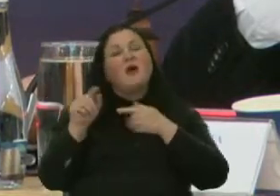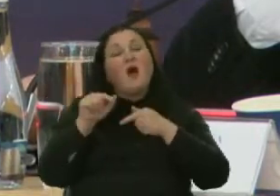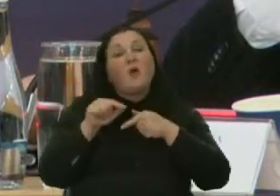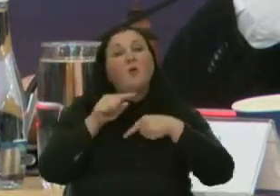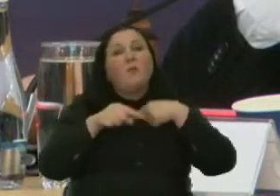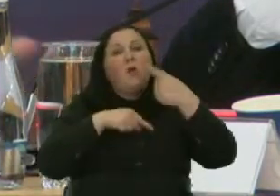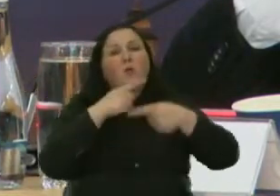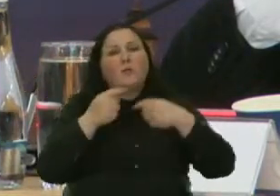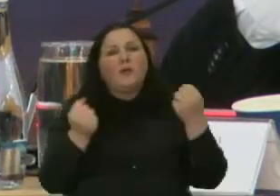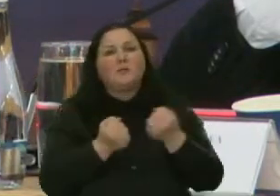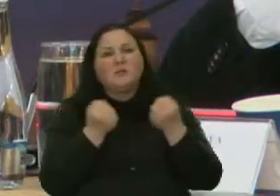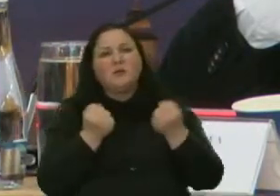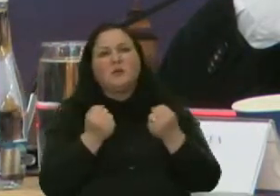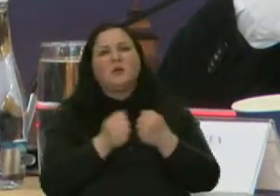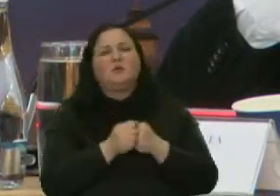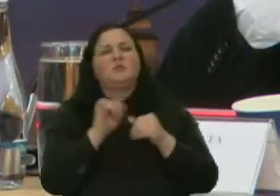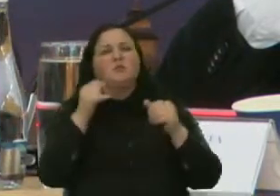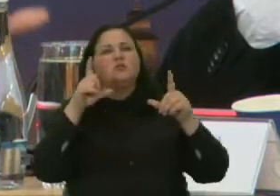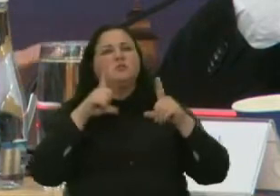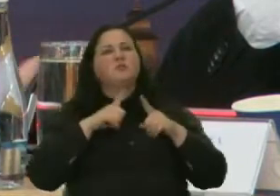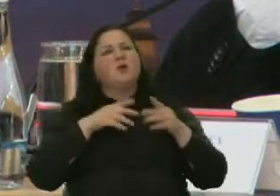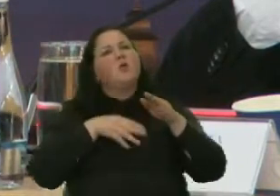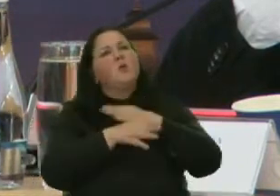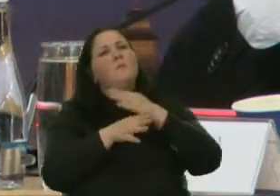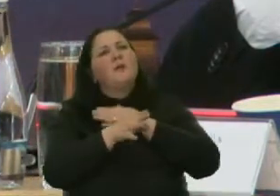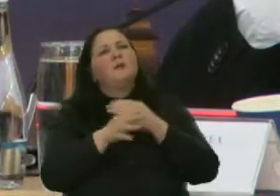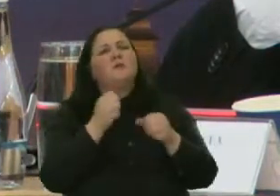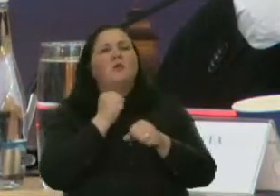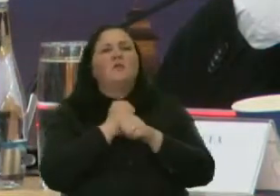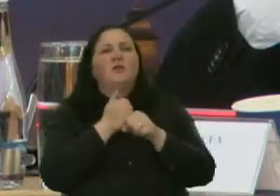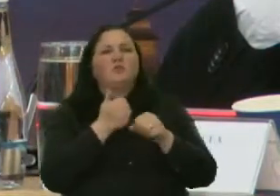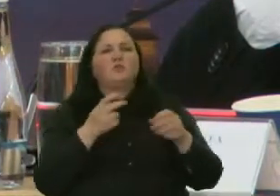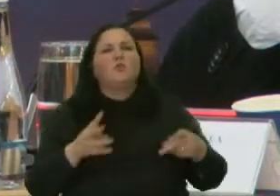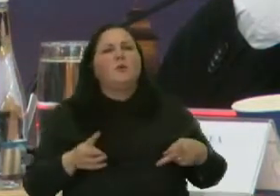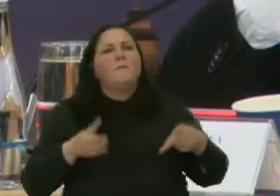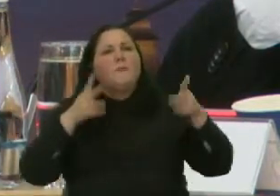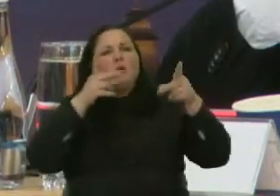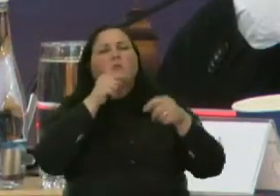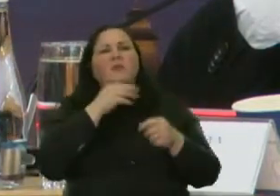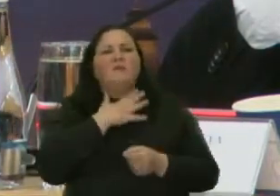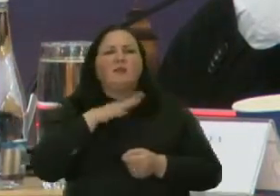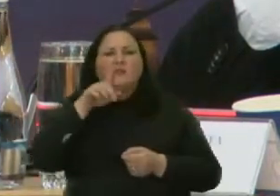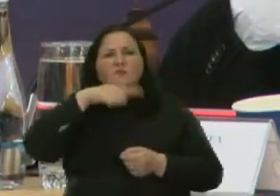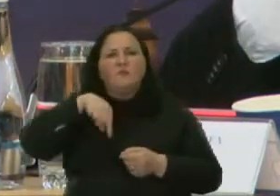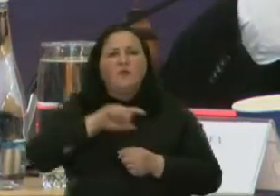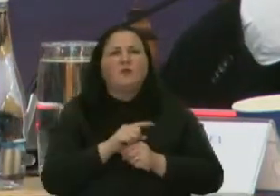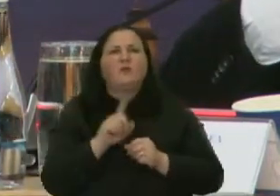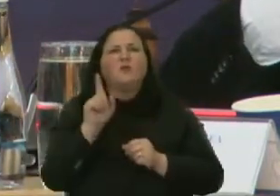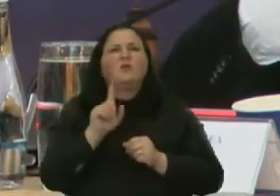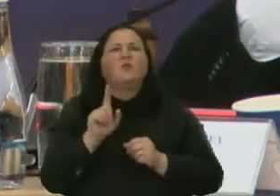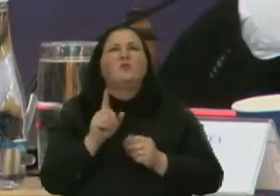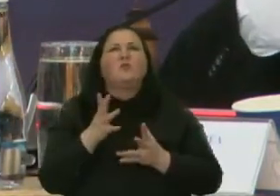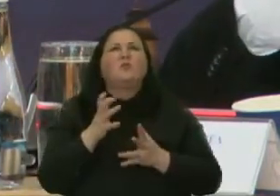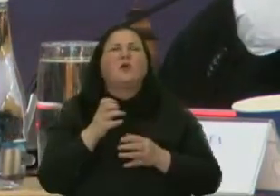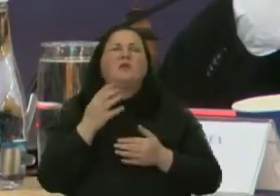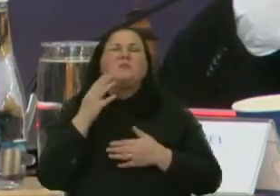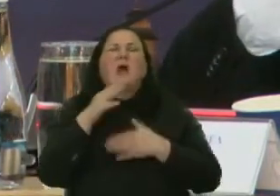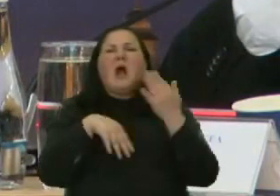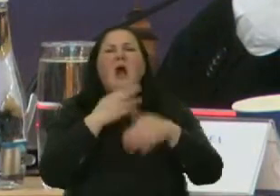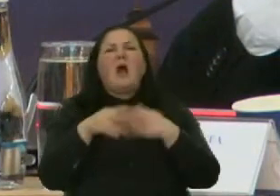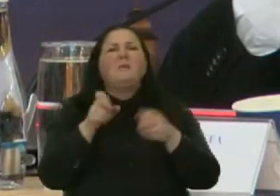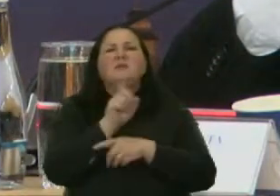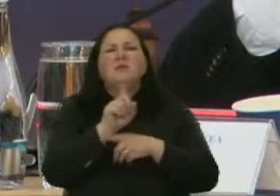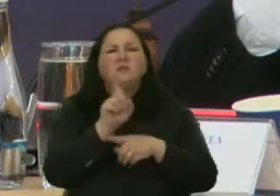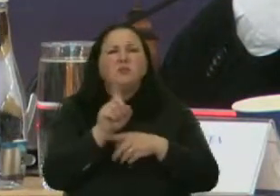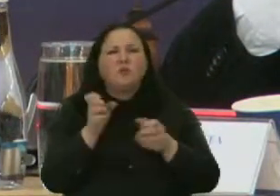urmează și Atunci stăm cu metroul că facem un pasaj unde doriți dumneavoastră Deci nu mai puneți căruța înaintea cailor asta este doar